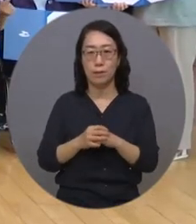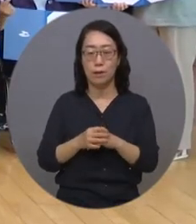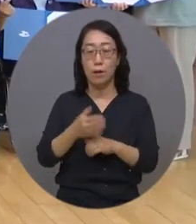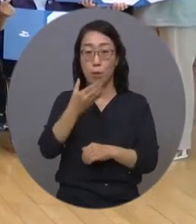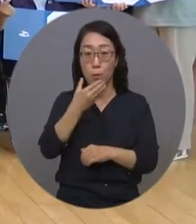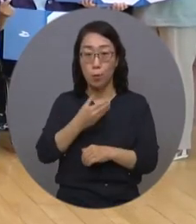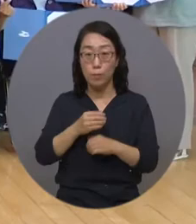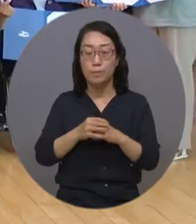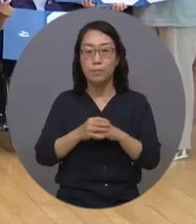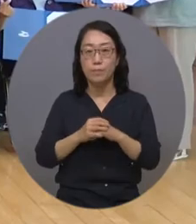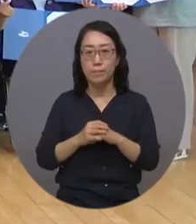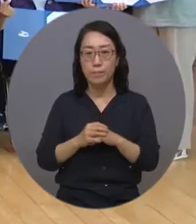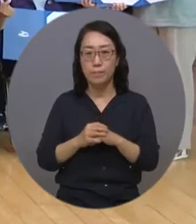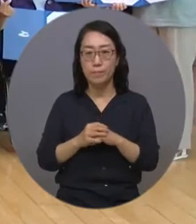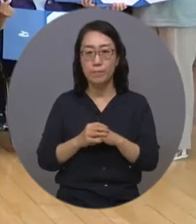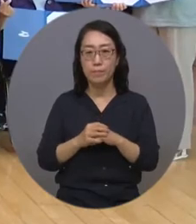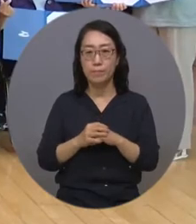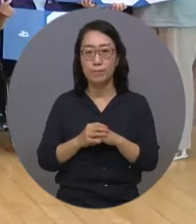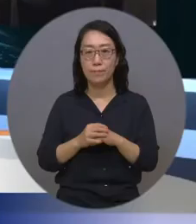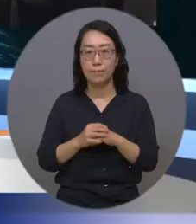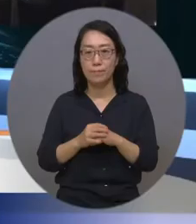복지TV 뉴스 이영춘입니다.